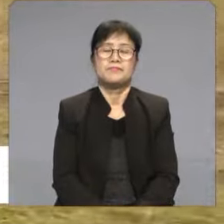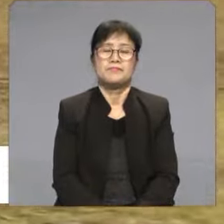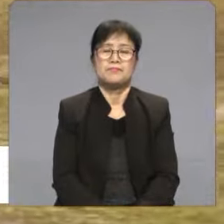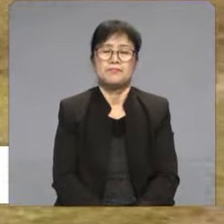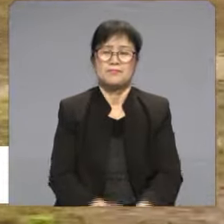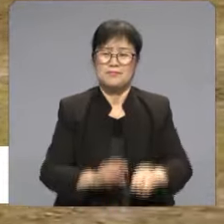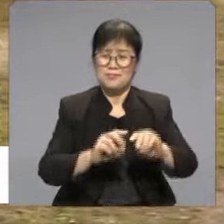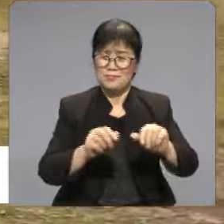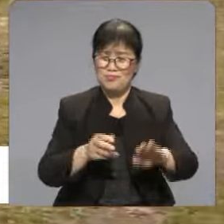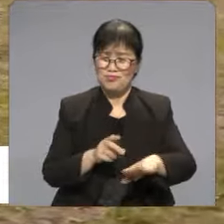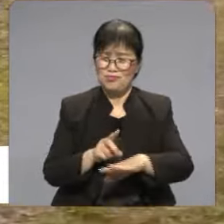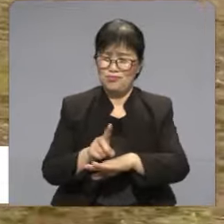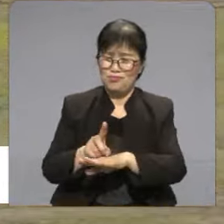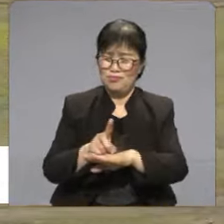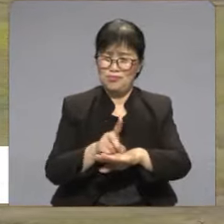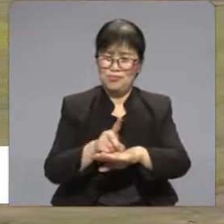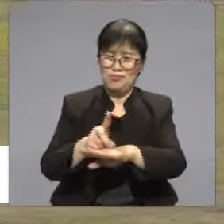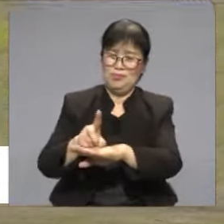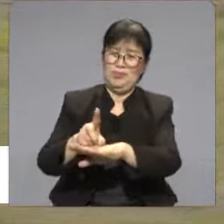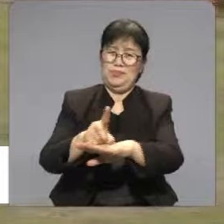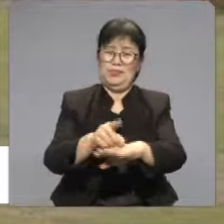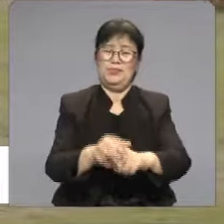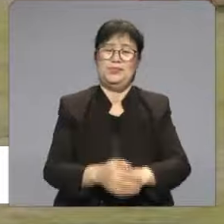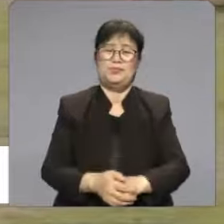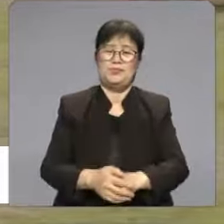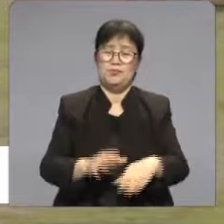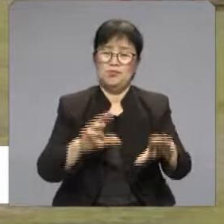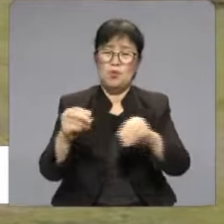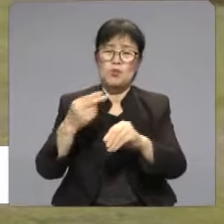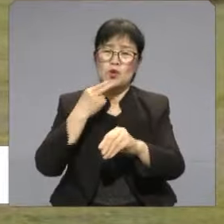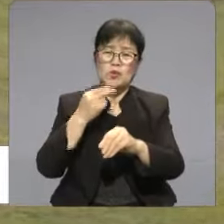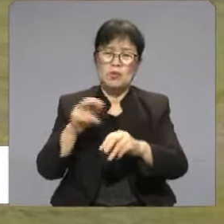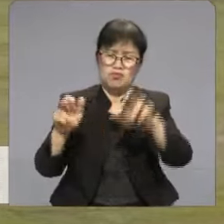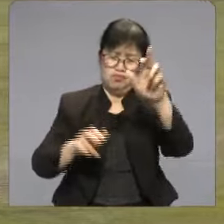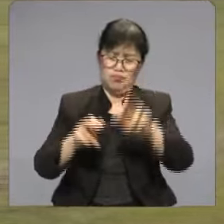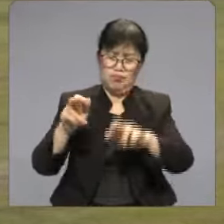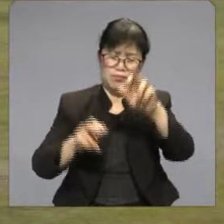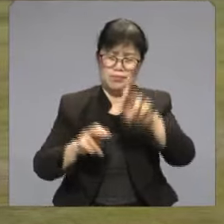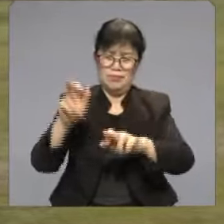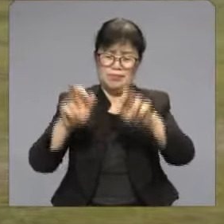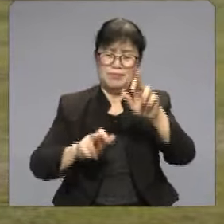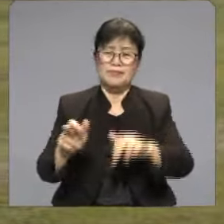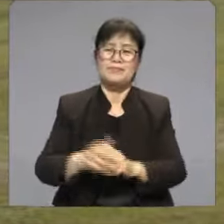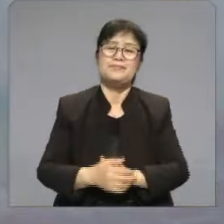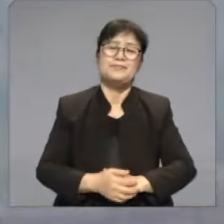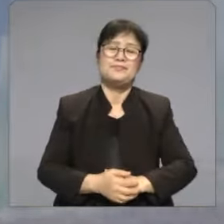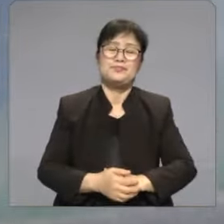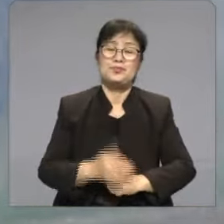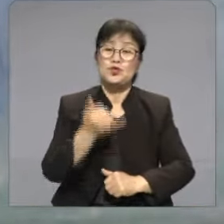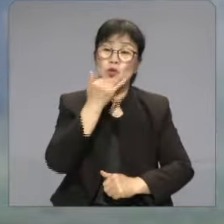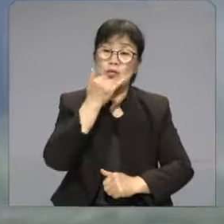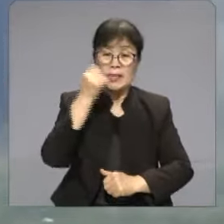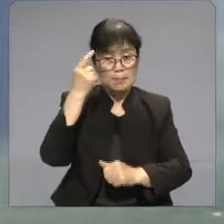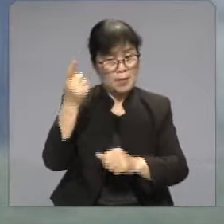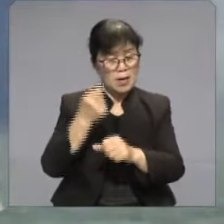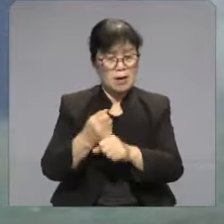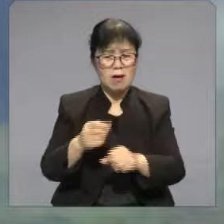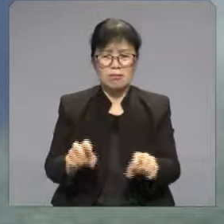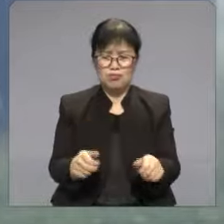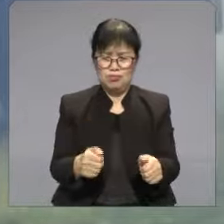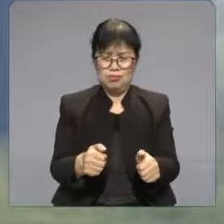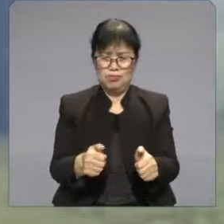평지를 달리는 철인형 화포. 멈추지 않고 포탄을 사격합니다. 독일이 개발한 원격